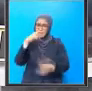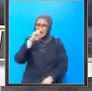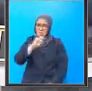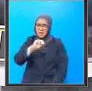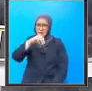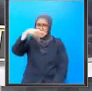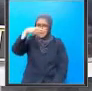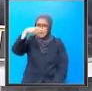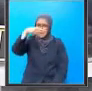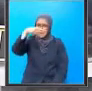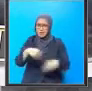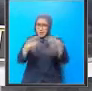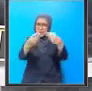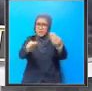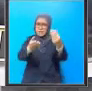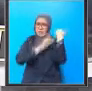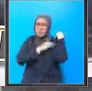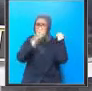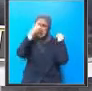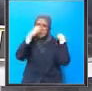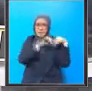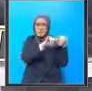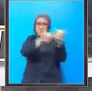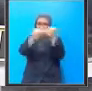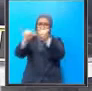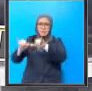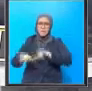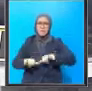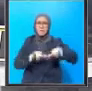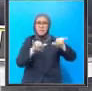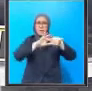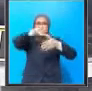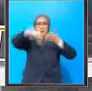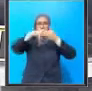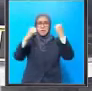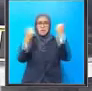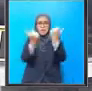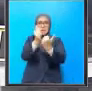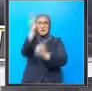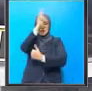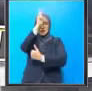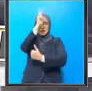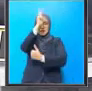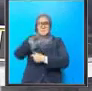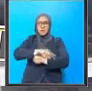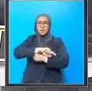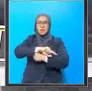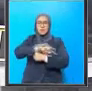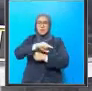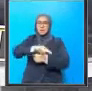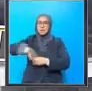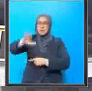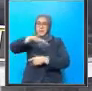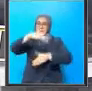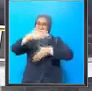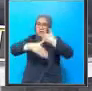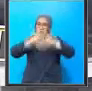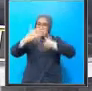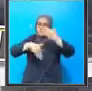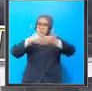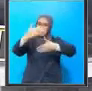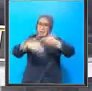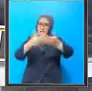dipertugaskan untuk selaraskan semua agensi-agensi kerajaan supaya mereka boleh proses ya, permohonan